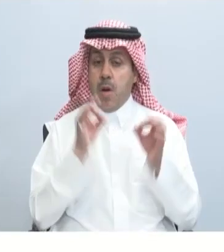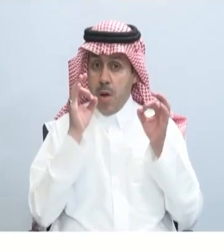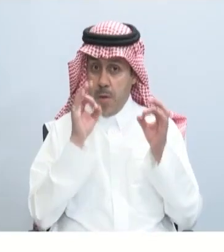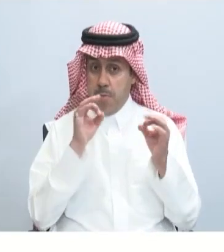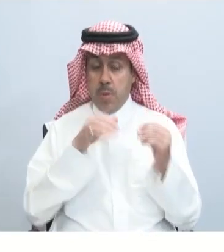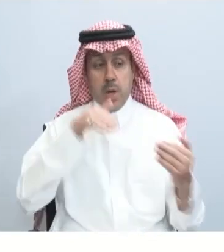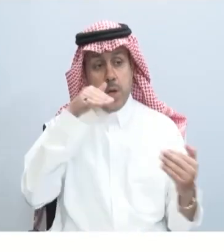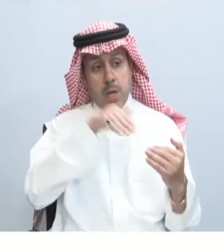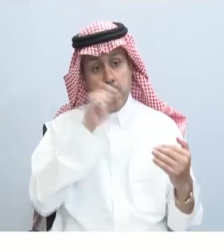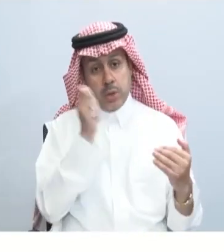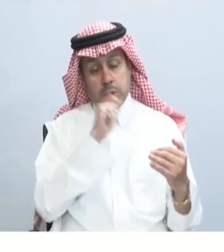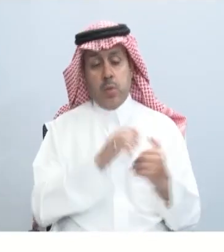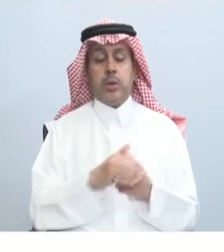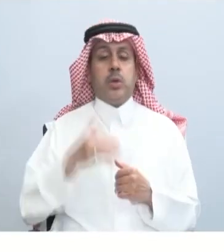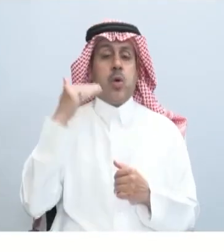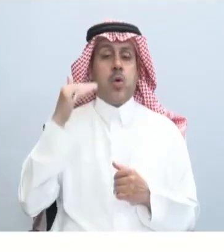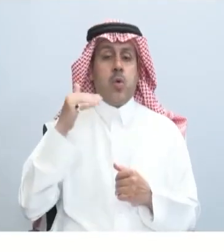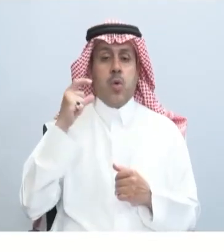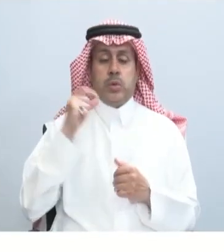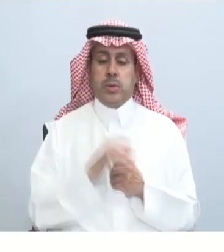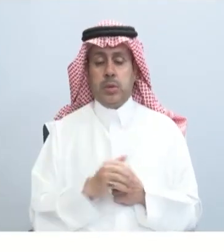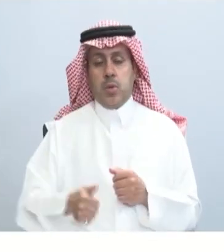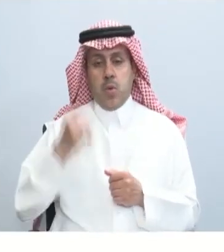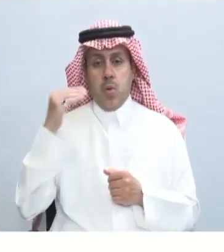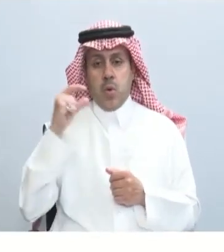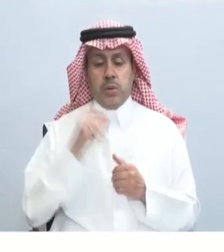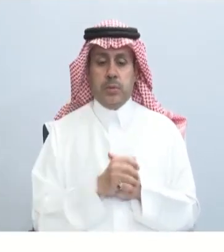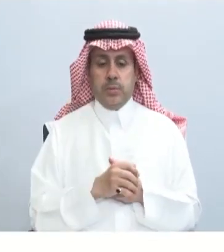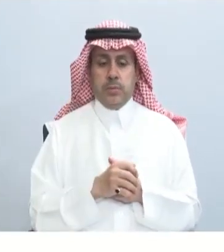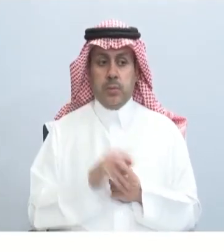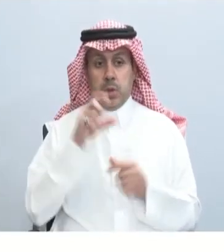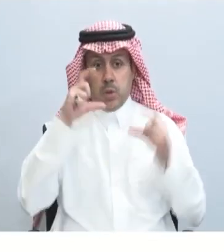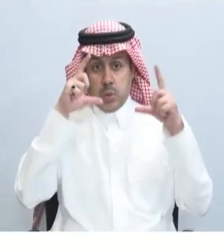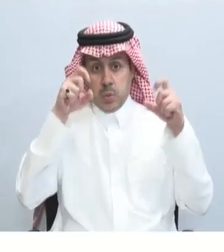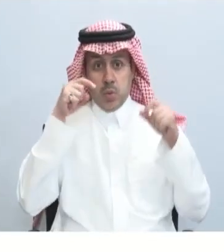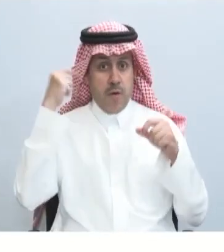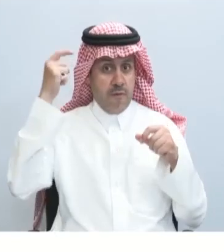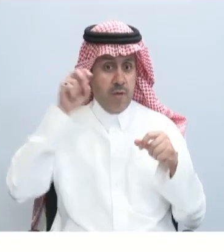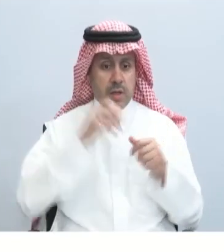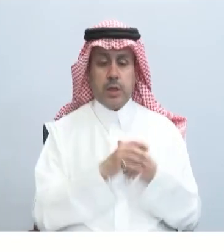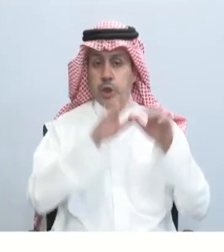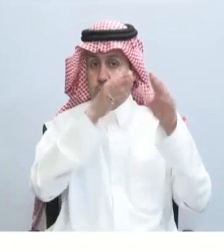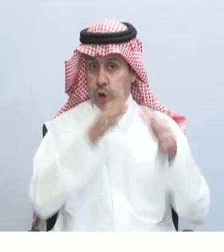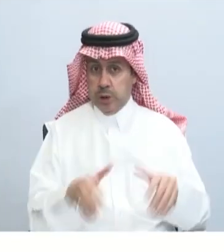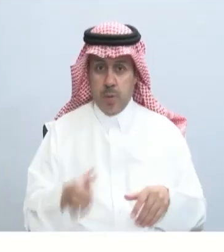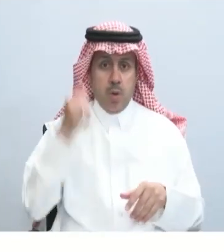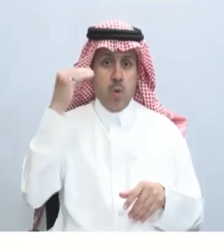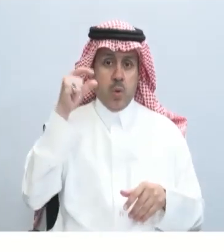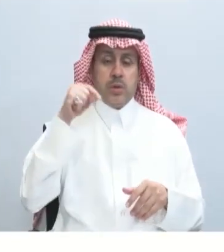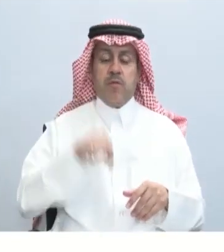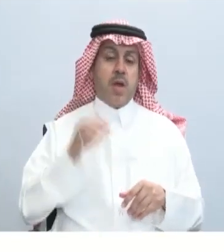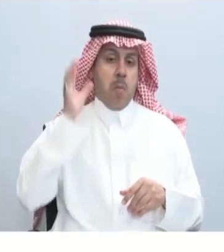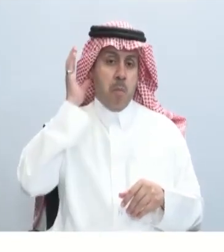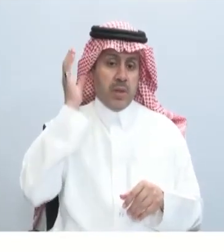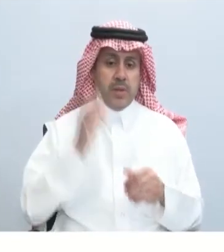تركزوا وتاملوا معي جيدا هذه الصوره هذه الصوره لجبل احد في المدينه